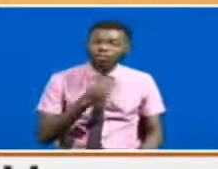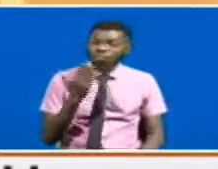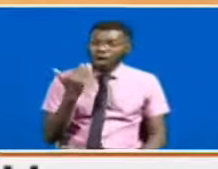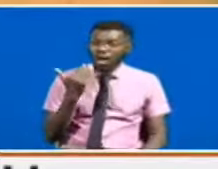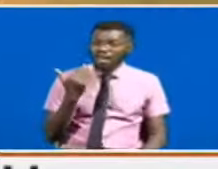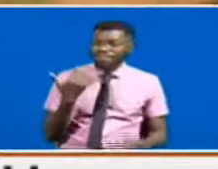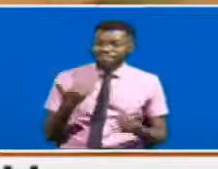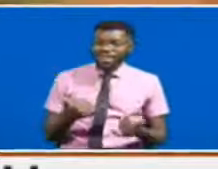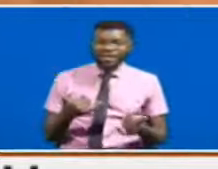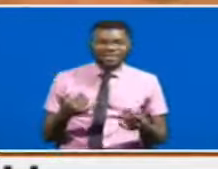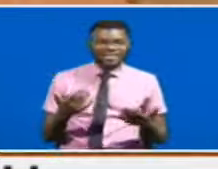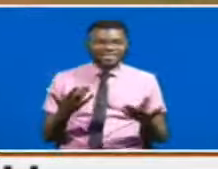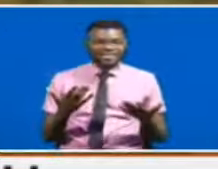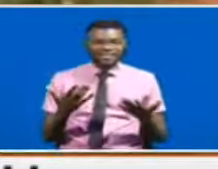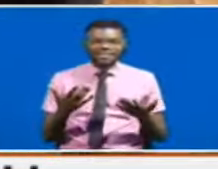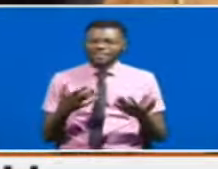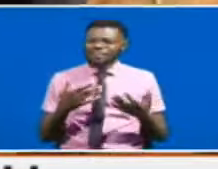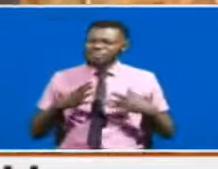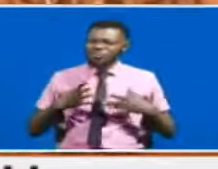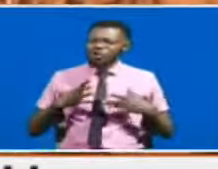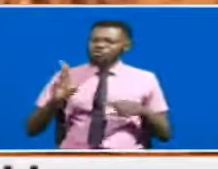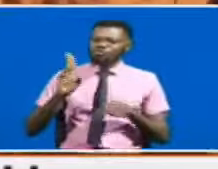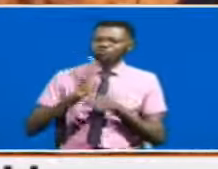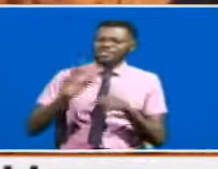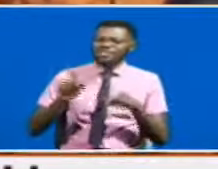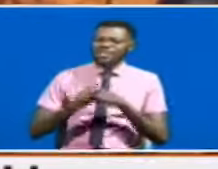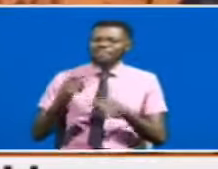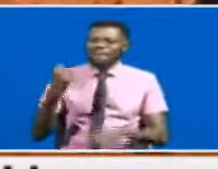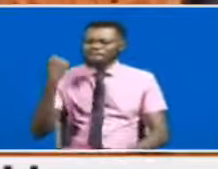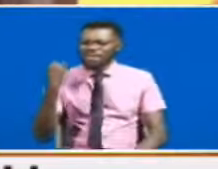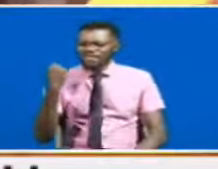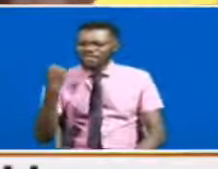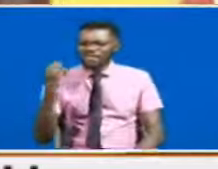umegeuzwa wa bahati nasibu, yani betting, ila huenda hatari ni nyingi mno kwani hamna